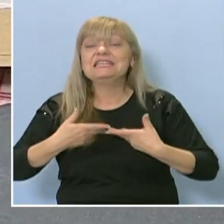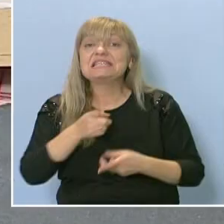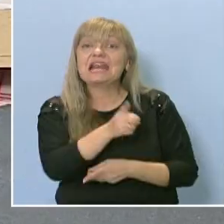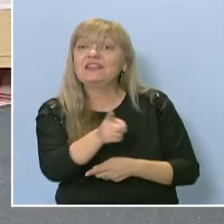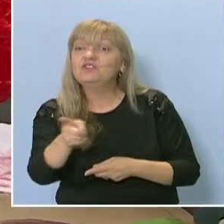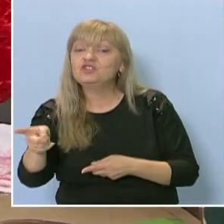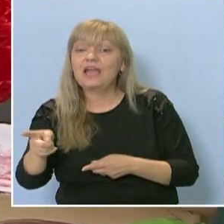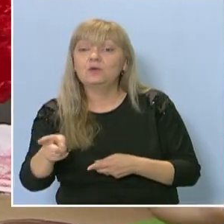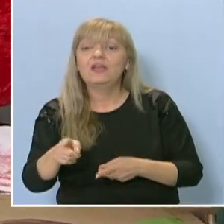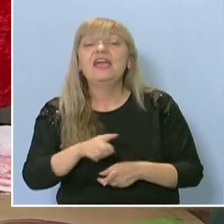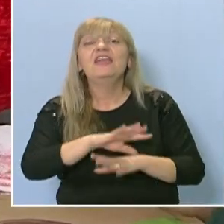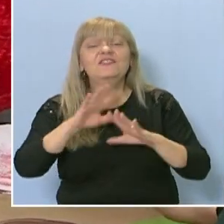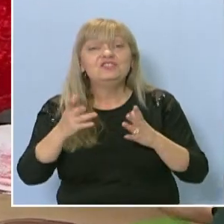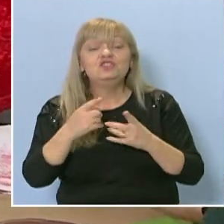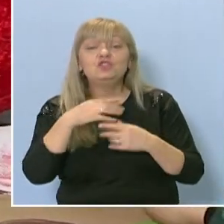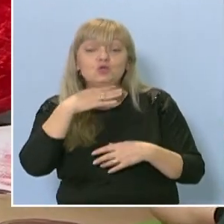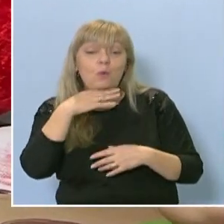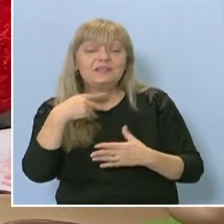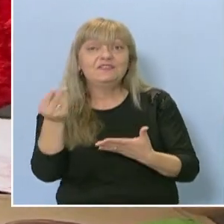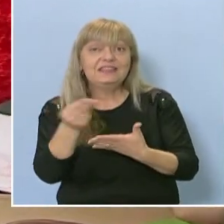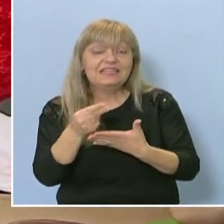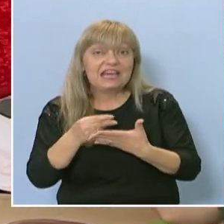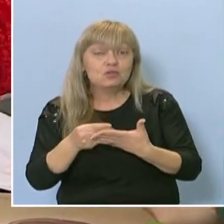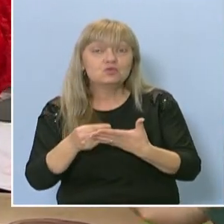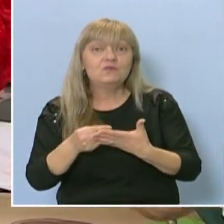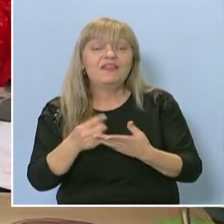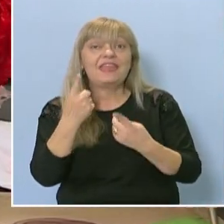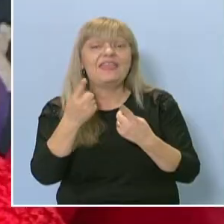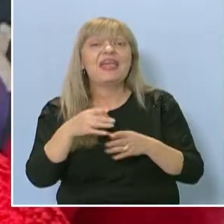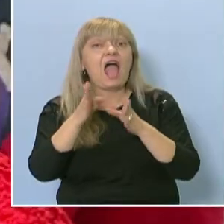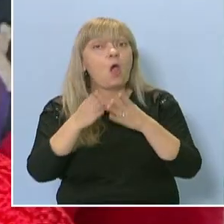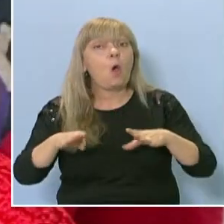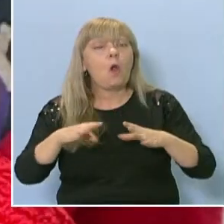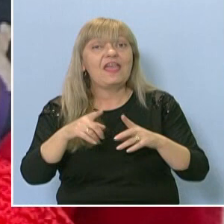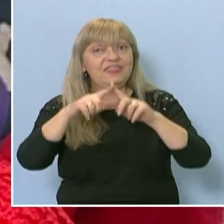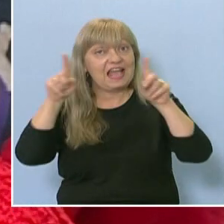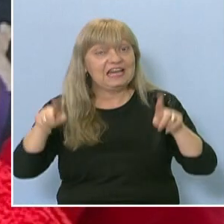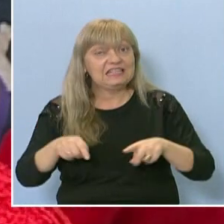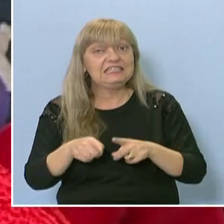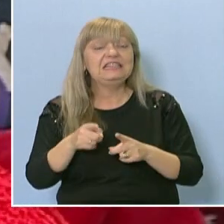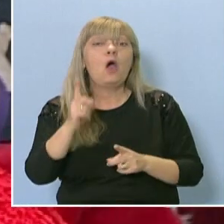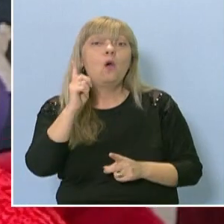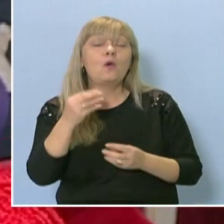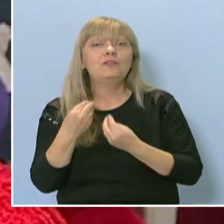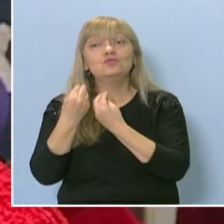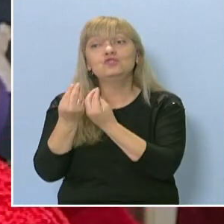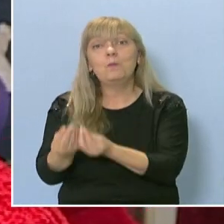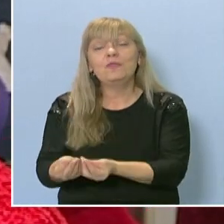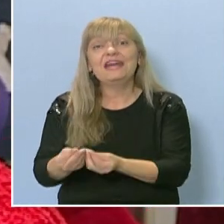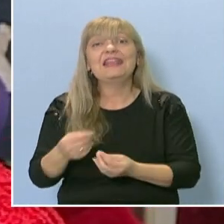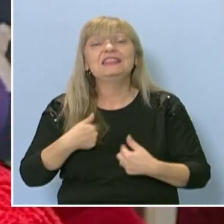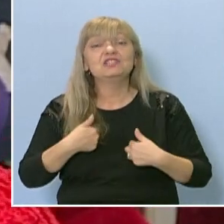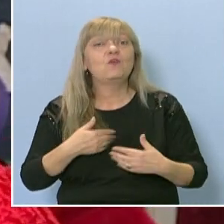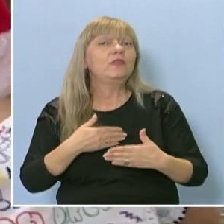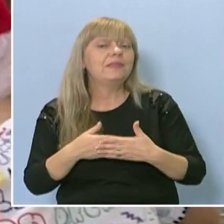по една наистина хубава коледна картина, която да подарят на най-близките си. Със сигурност биха се зарадвали повече на това, което аз